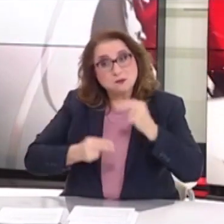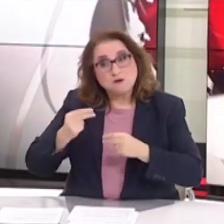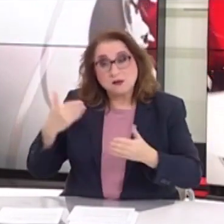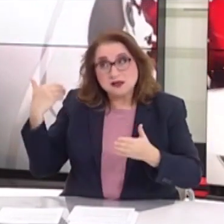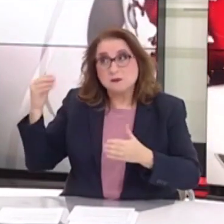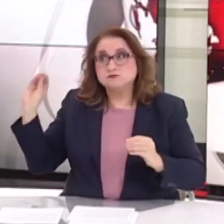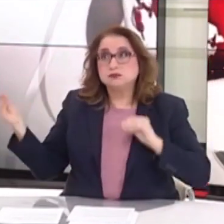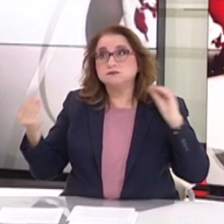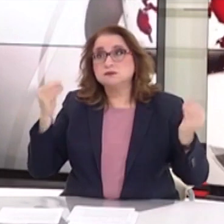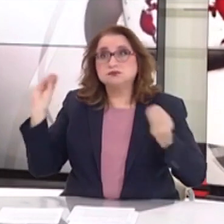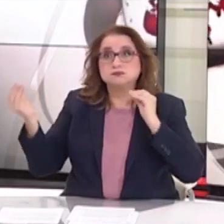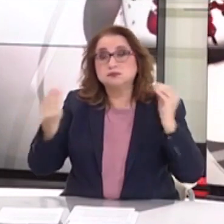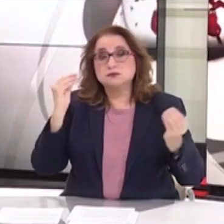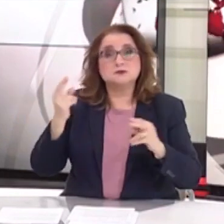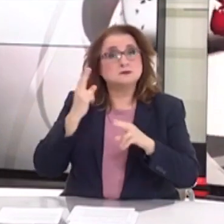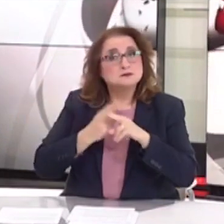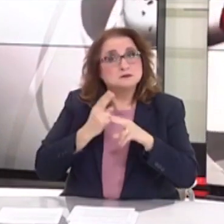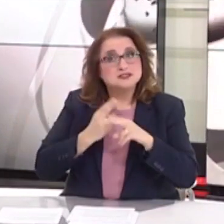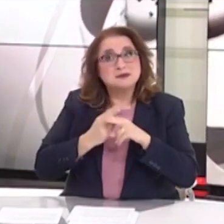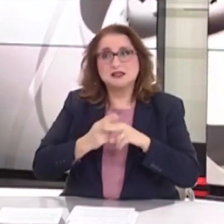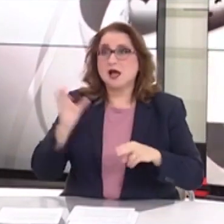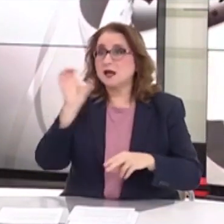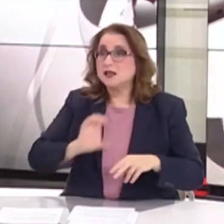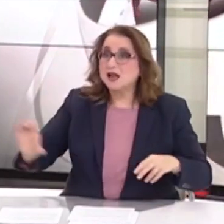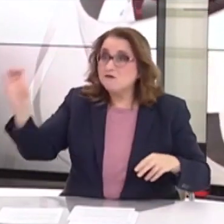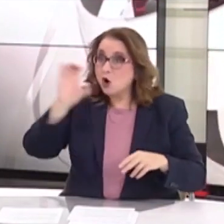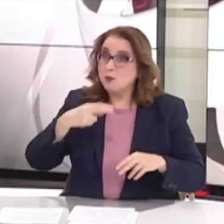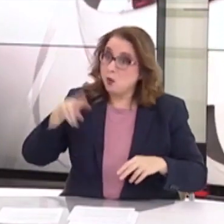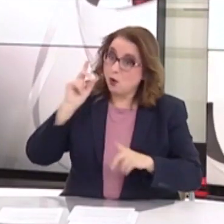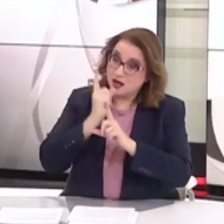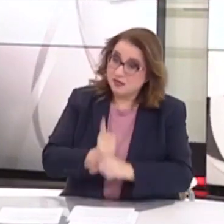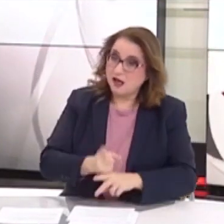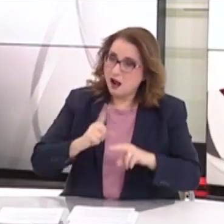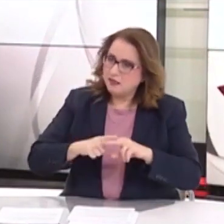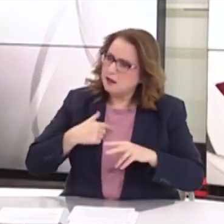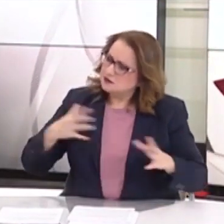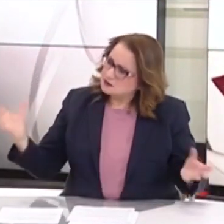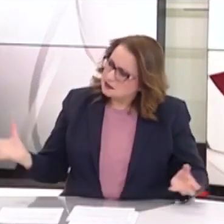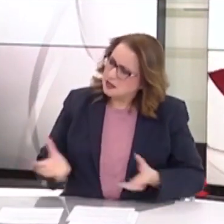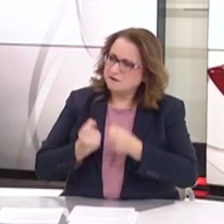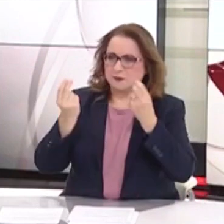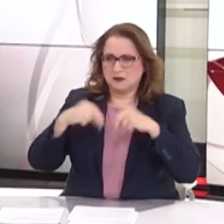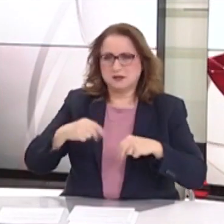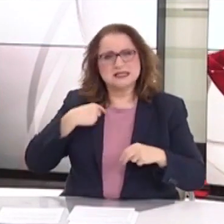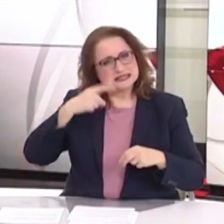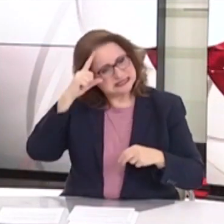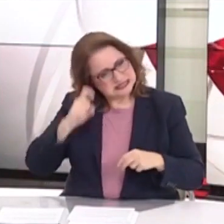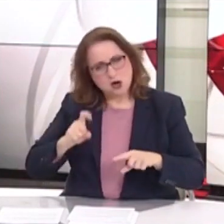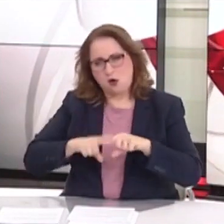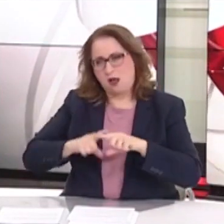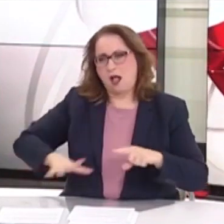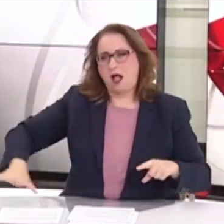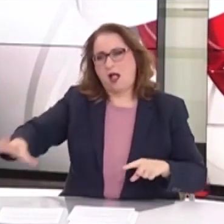επικαιρότητα και είχαν κάποια μεγάλη σημασία για την Ευρώπη αλλά και για την Ελλάδα. Ο ελληνικός λαός πέρασε από μια πολύ δύσκολη